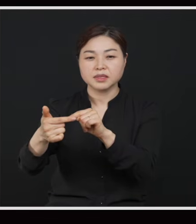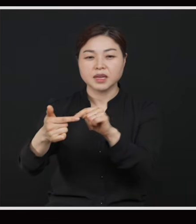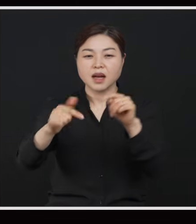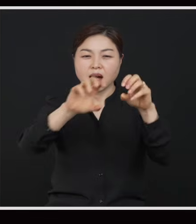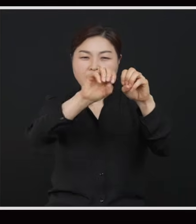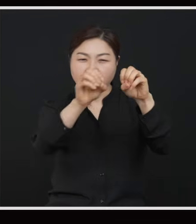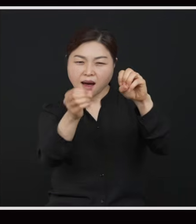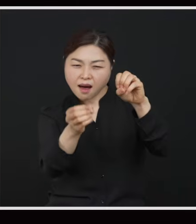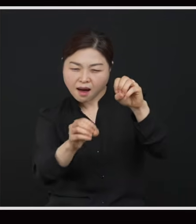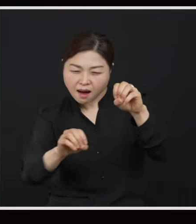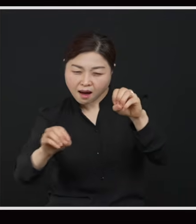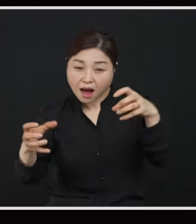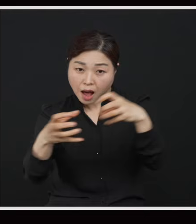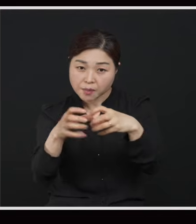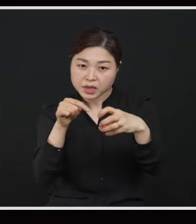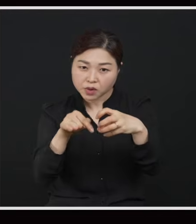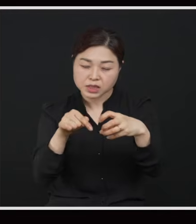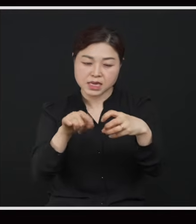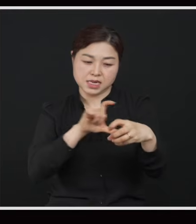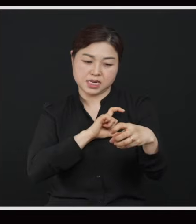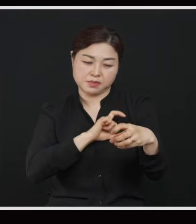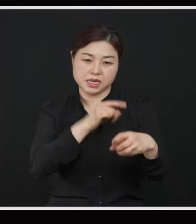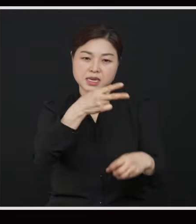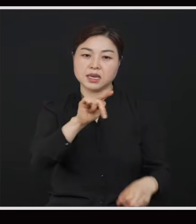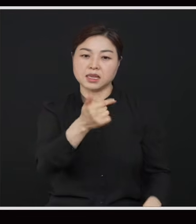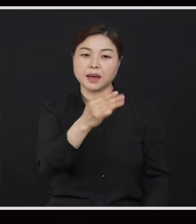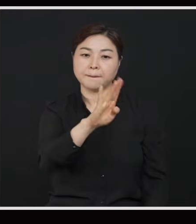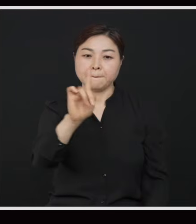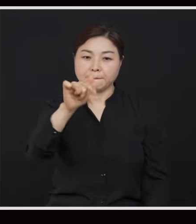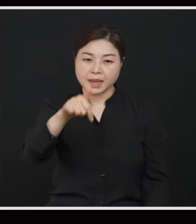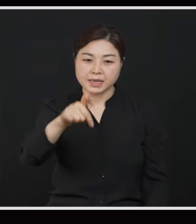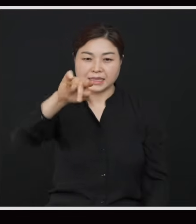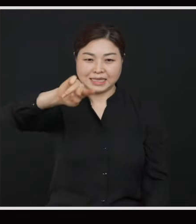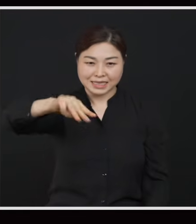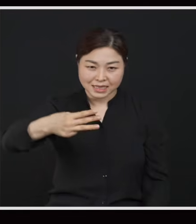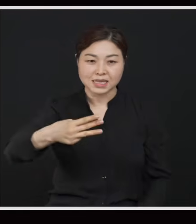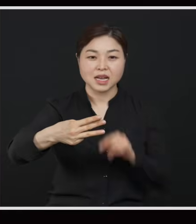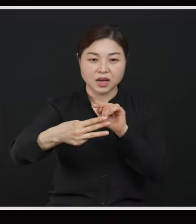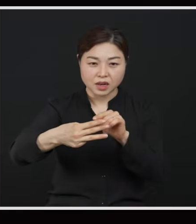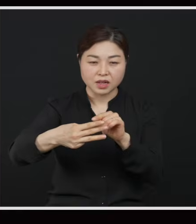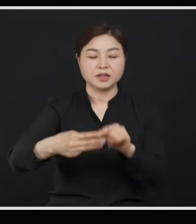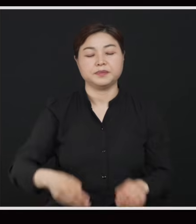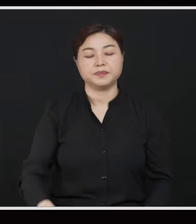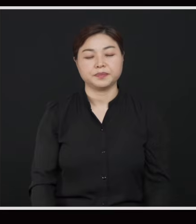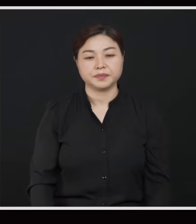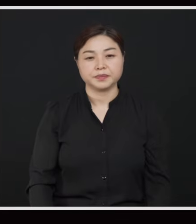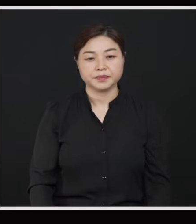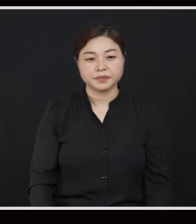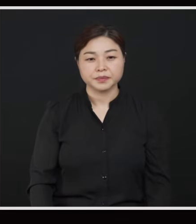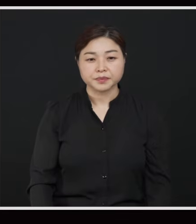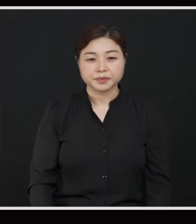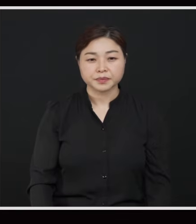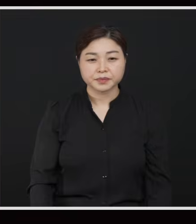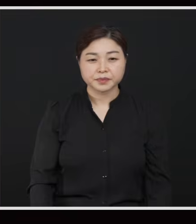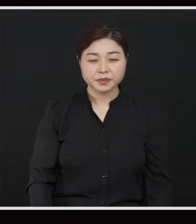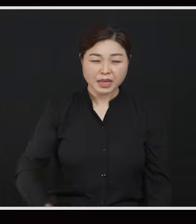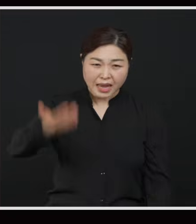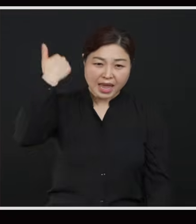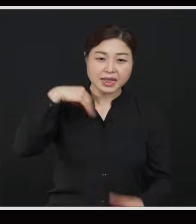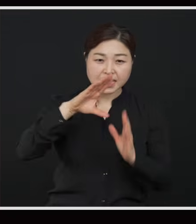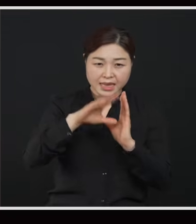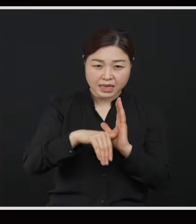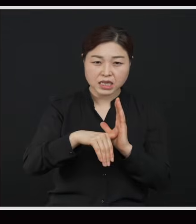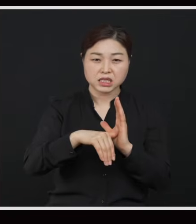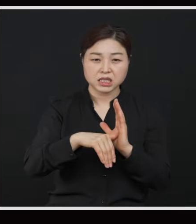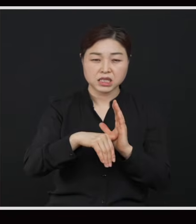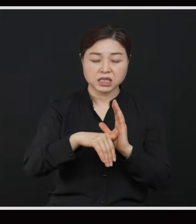단백질이라는 게 있는데 그거 아미노산이 여러 개가 붙어서 단백질을 만듭니다. 그 단백질의 원료예요.